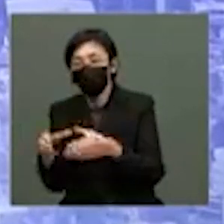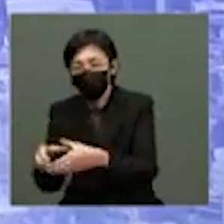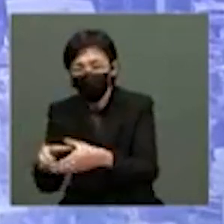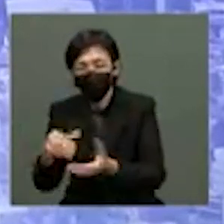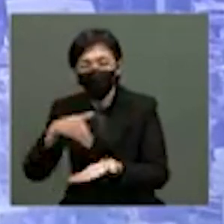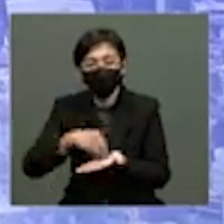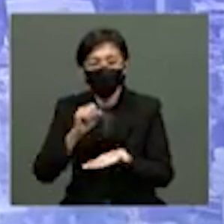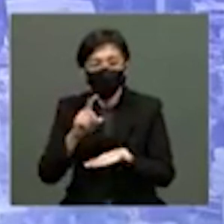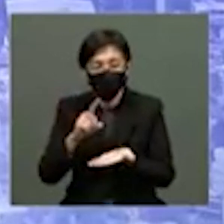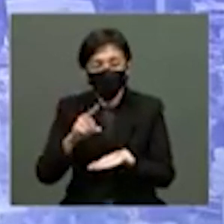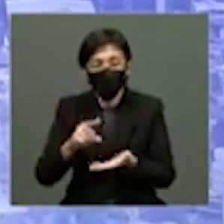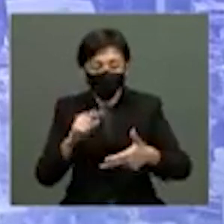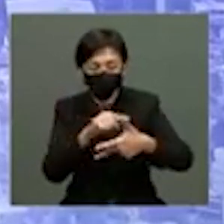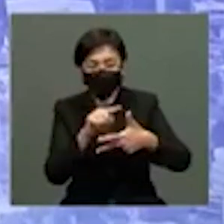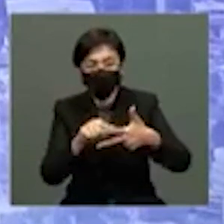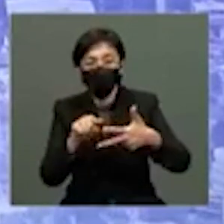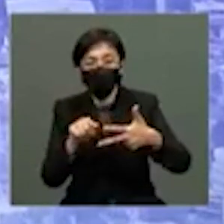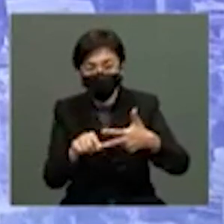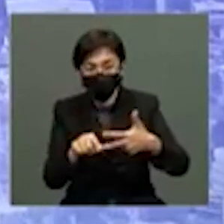จะมีความ